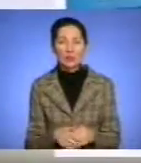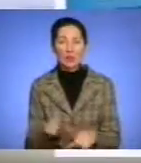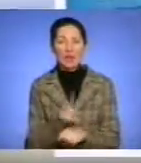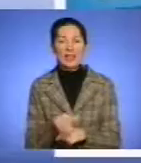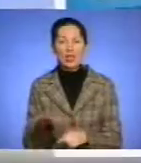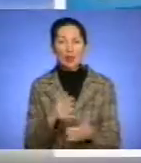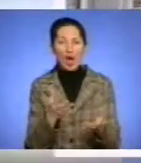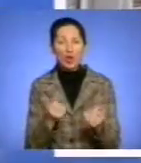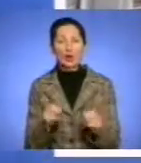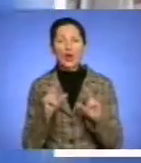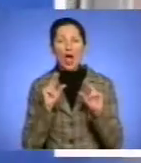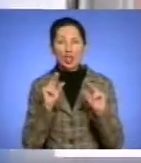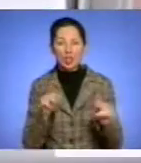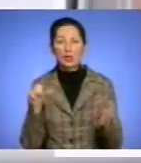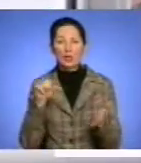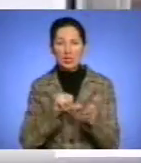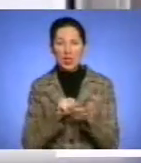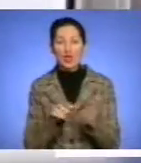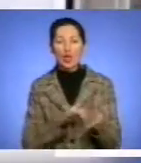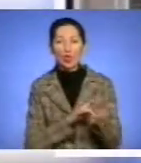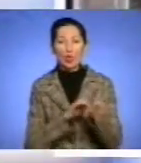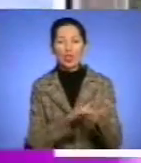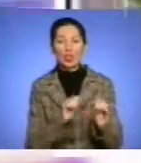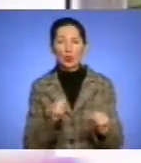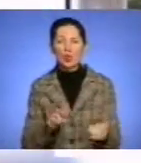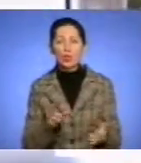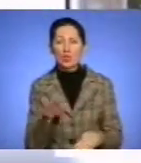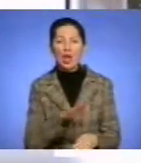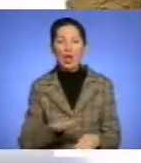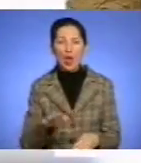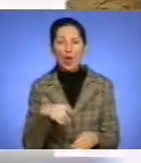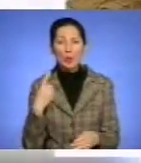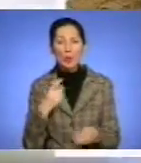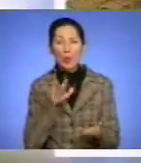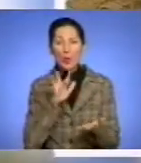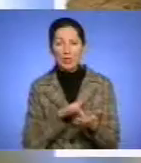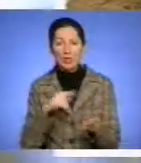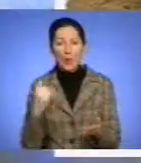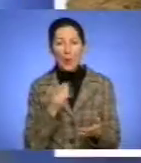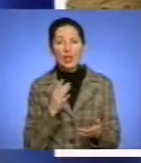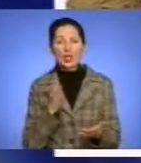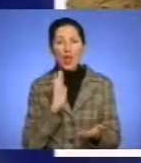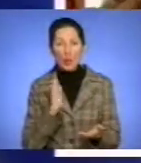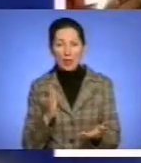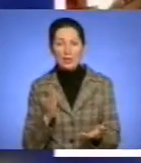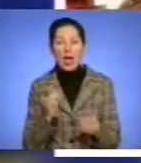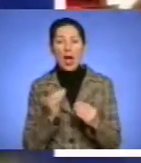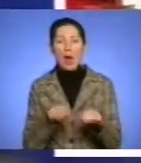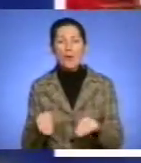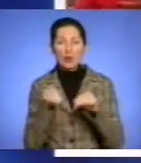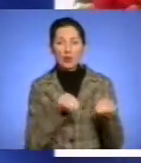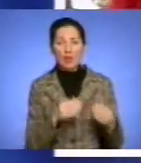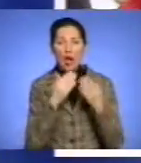Тернопільщина отримала шанс представити туристичні можливості краю. В обласному центрі вперше відбулася пересувна виставка «Воркшоп «Україна